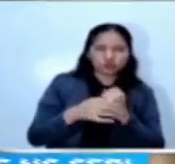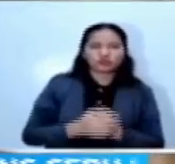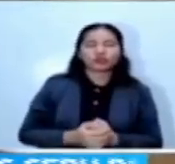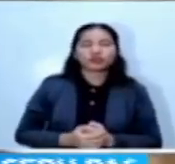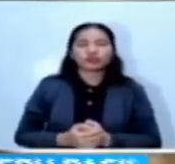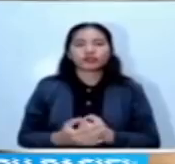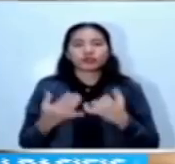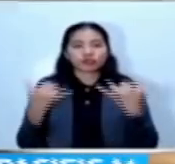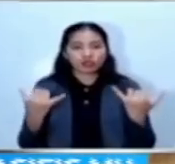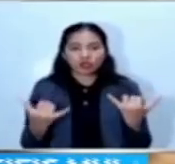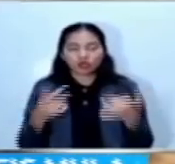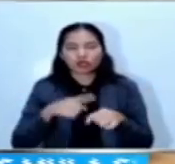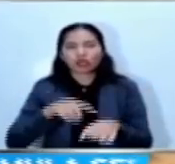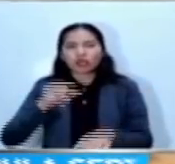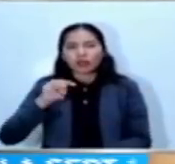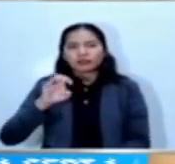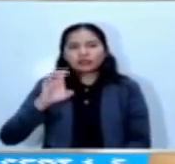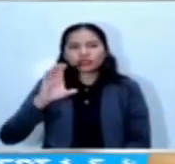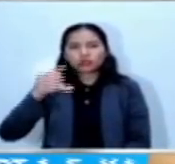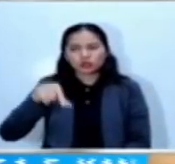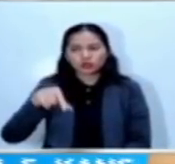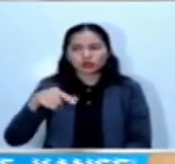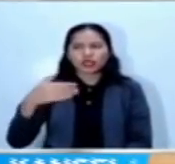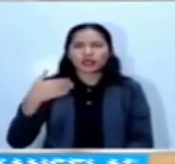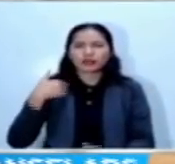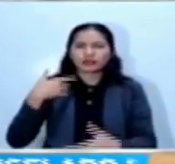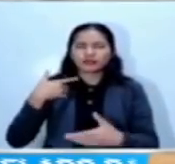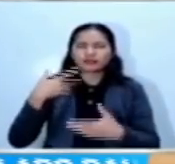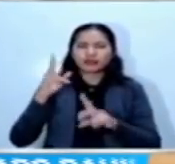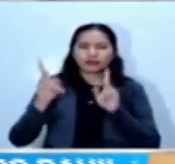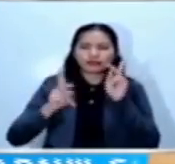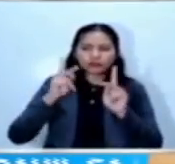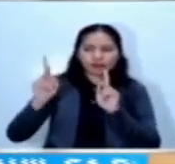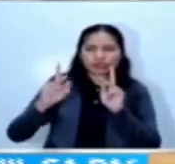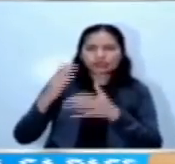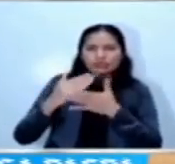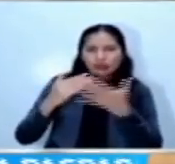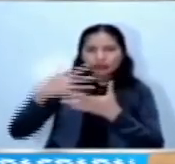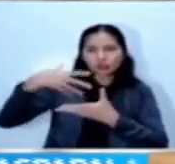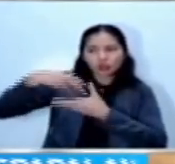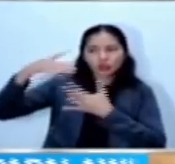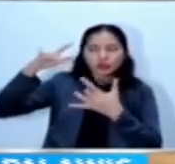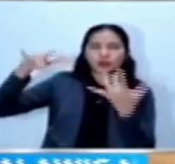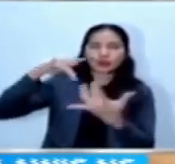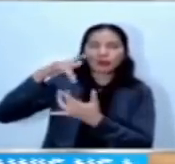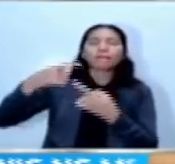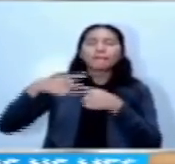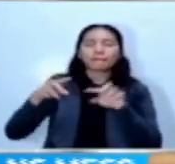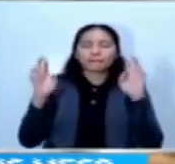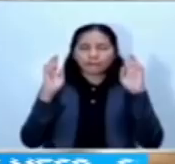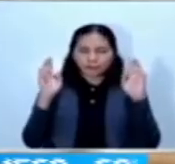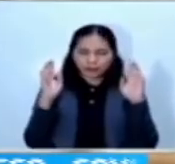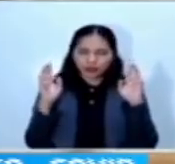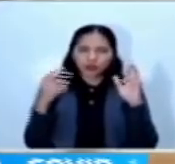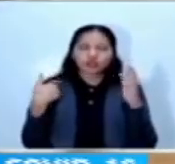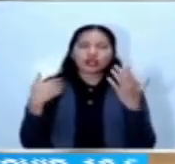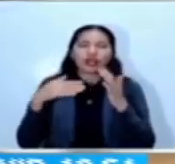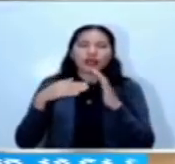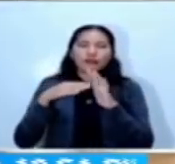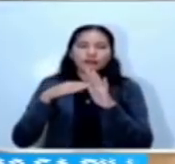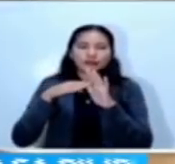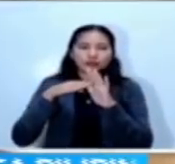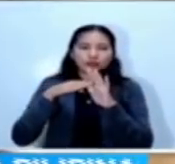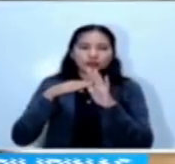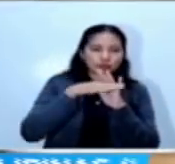mobility nadagdagan, pero we're hoping na mapatuloy pa rin natin yung trend na bumaba pa rin naman yung reproduction